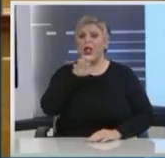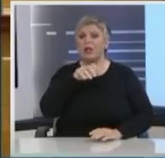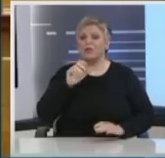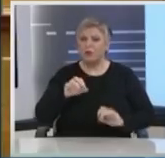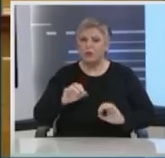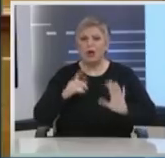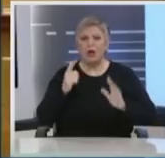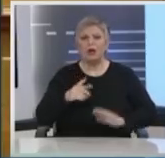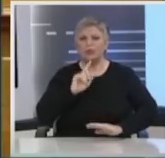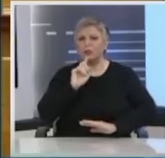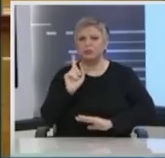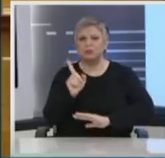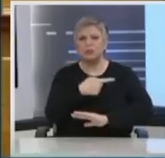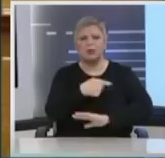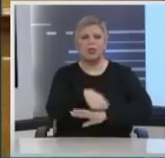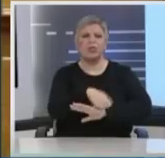δικάζονται κανονικότατα.